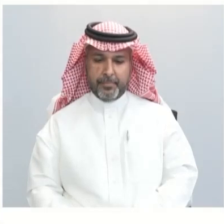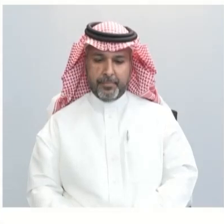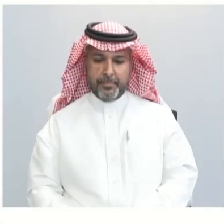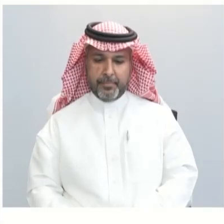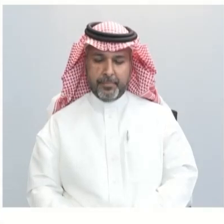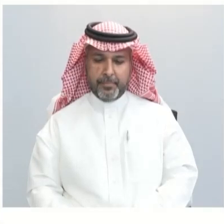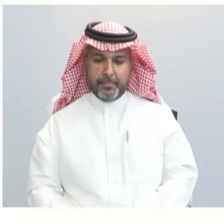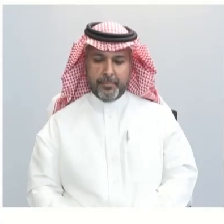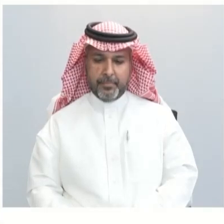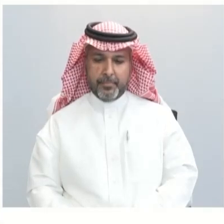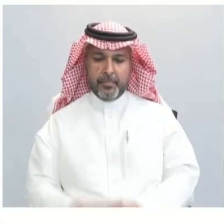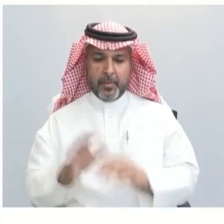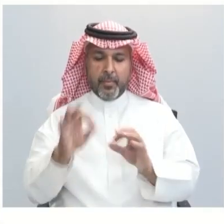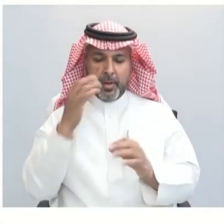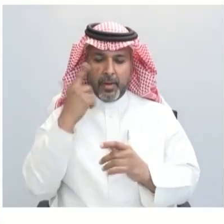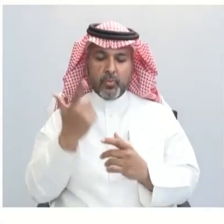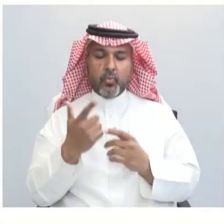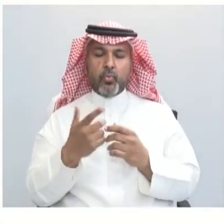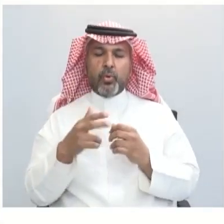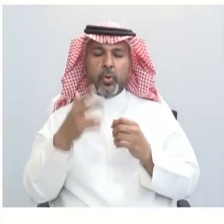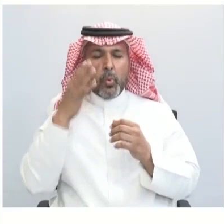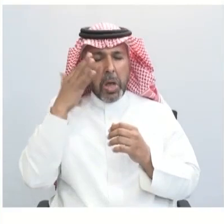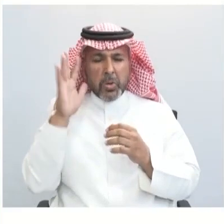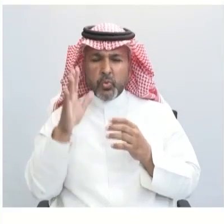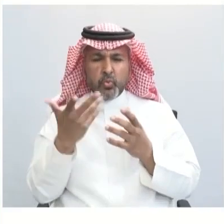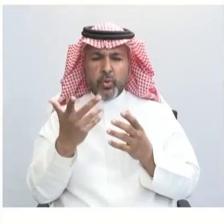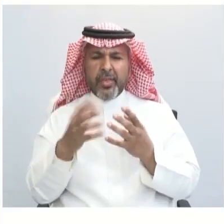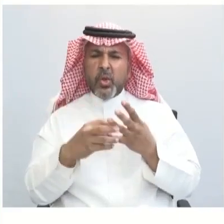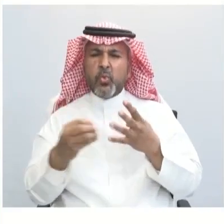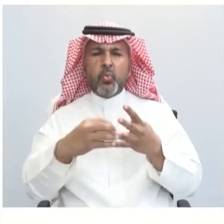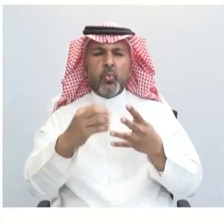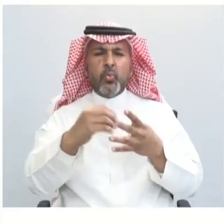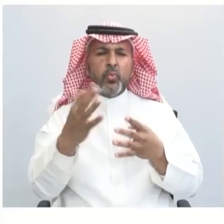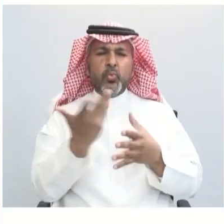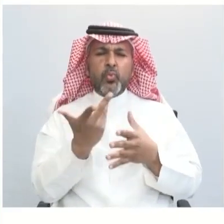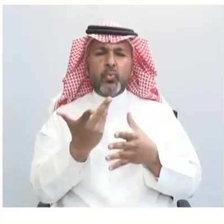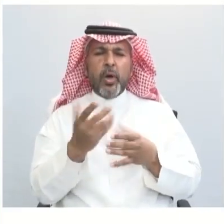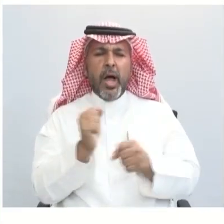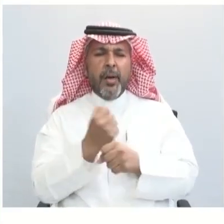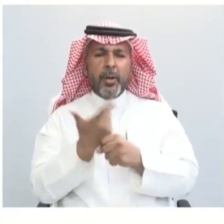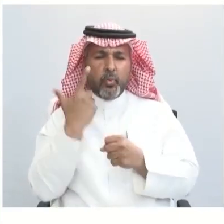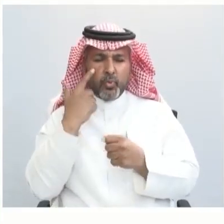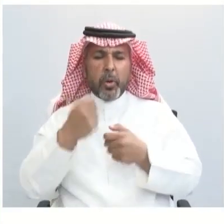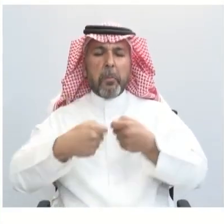بعد ذلك نقوم باختيار نوع الرسائل الإخبارية التجارية.